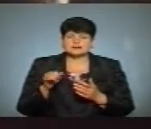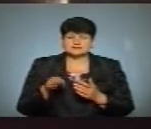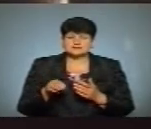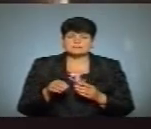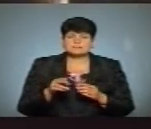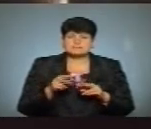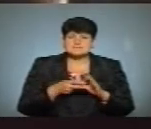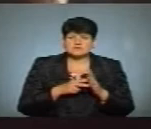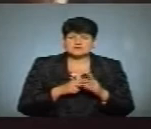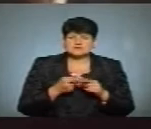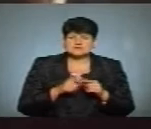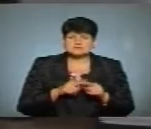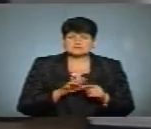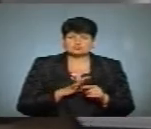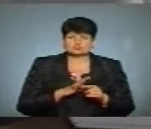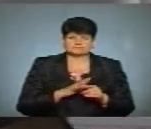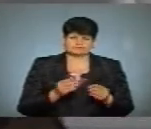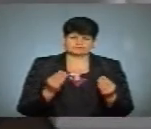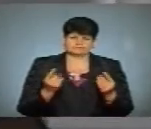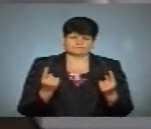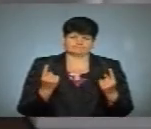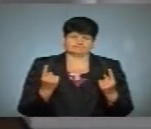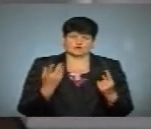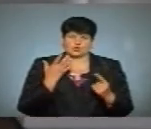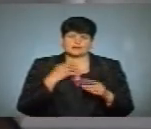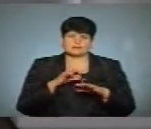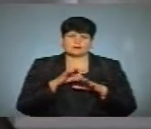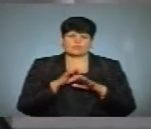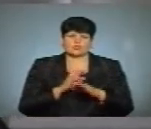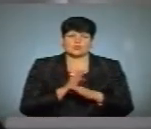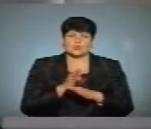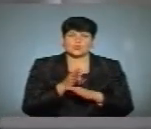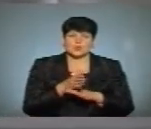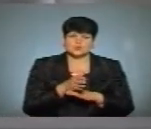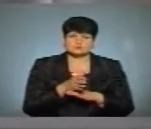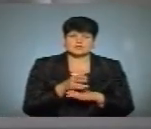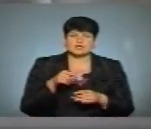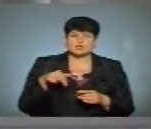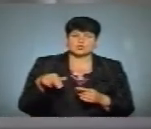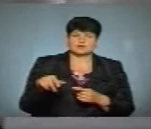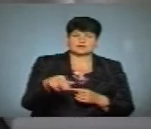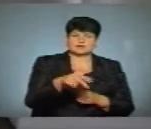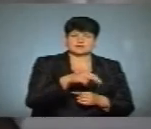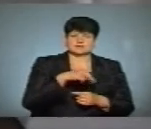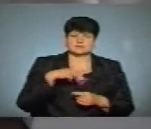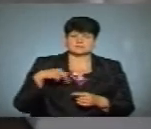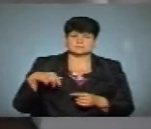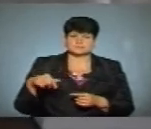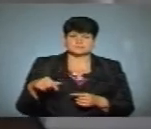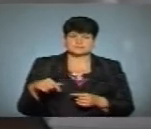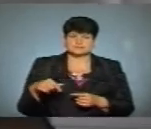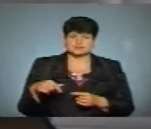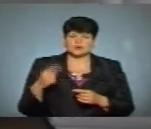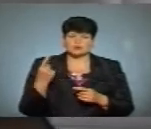було престижний елемент, коли князі приводили своїх гостей і ходили по всьому палацу, перетікали з